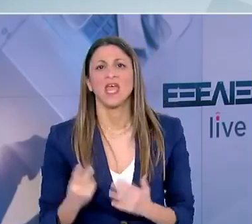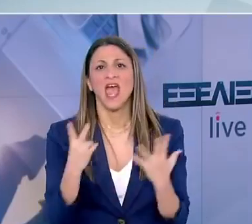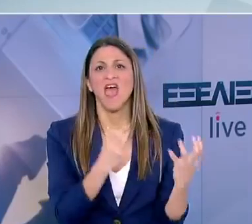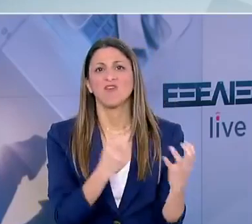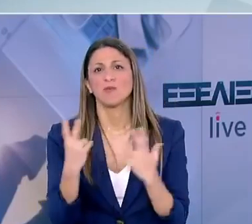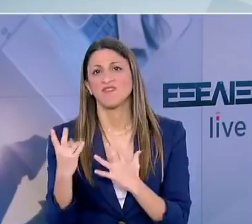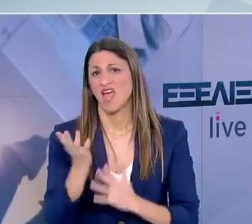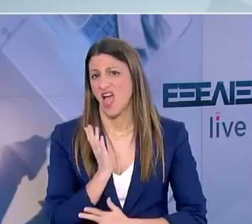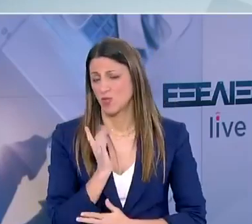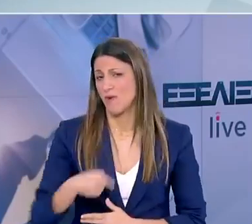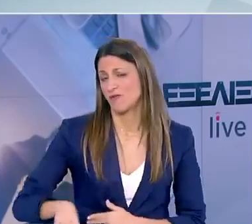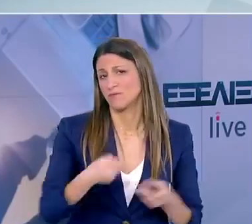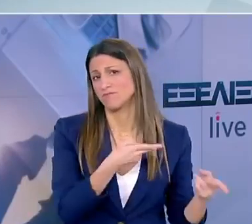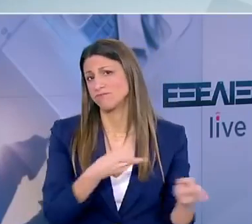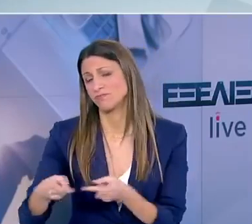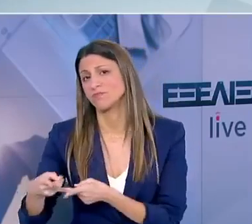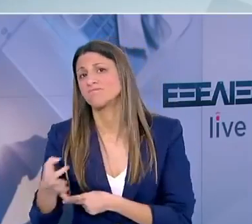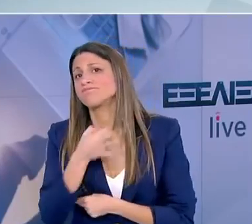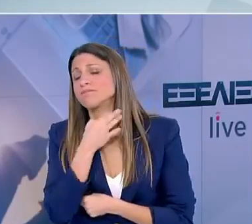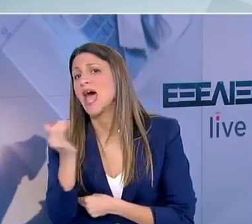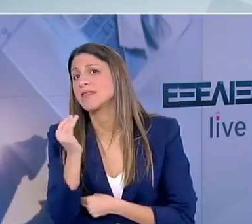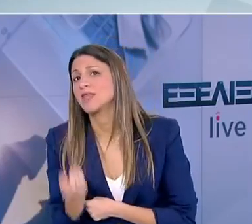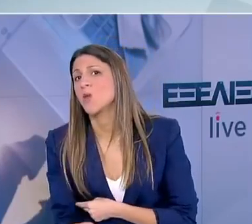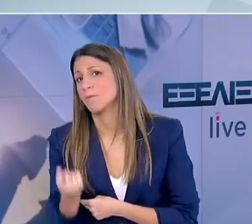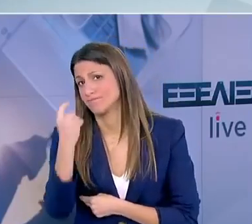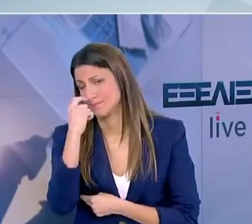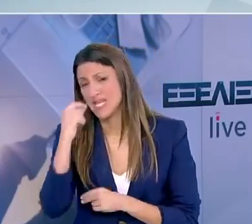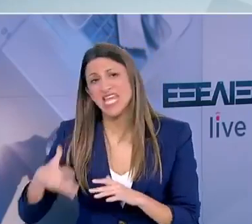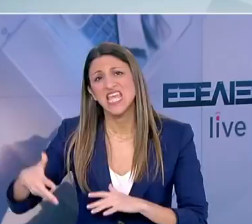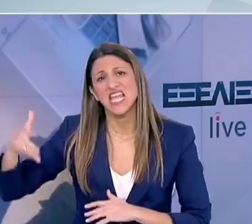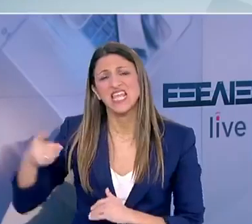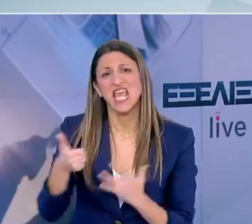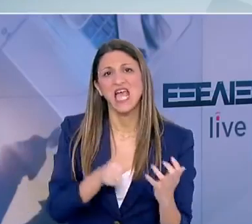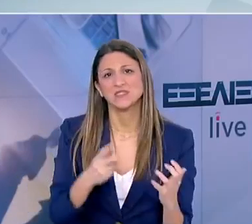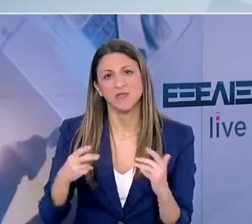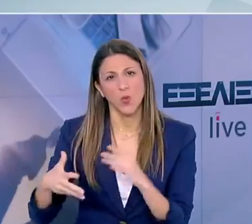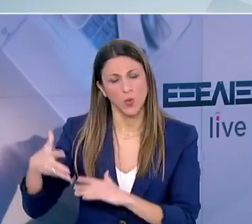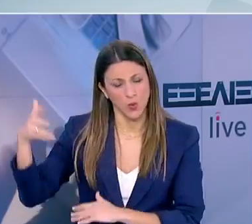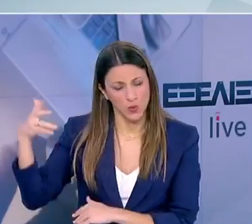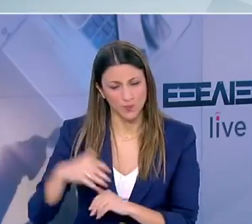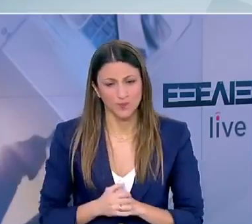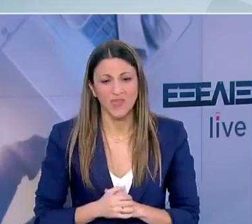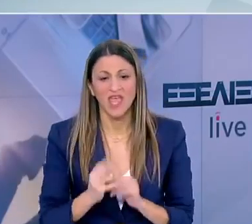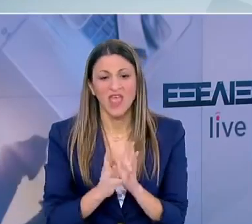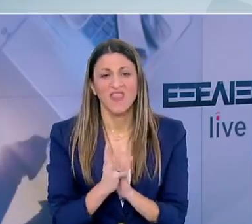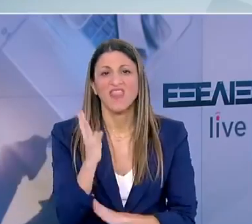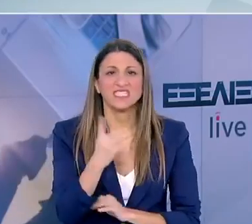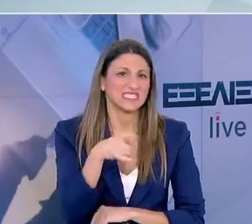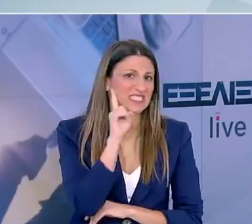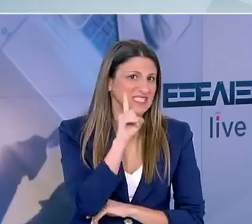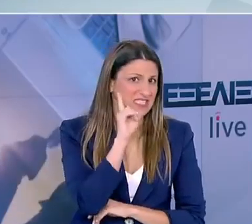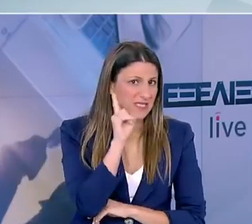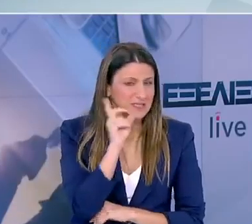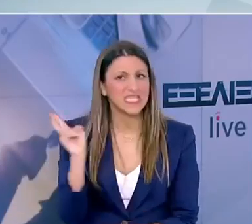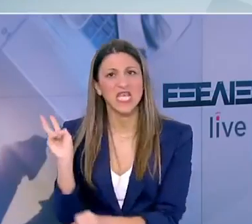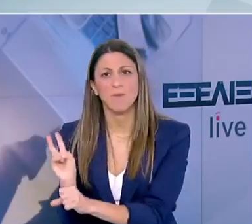77 συμπολίτες μας νοσηλεύονται διασωληνωμένοι. Η διάμεση ηλικία τους είναι 67 ετών, 14 είναι γυναίκες και